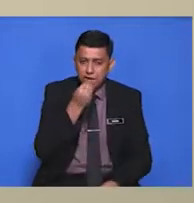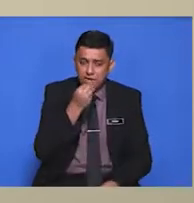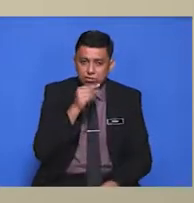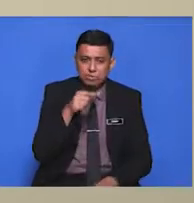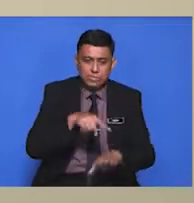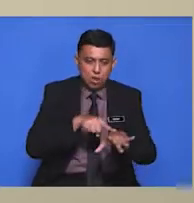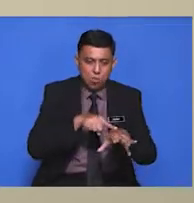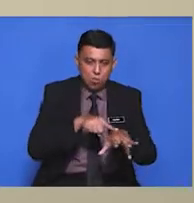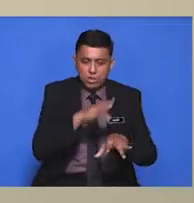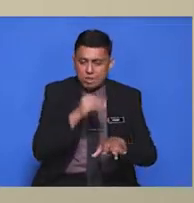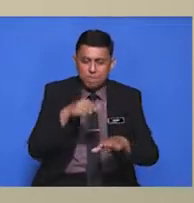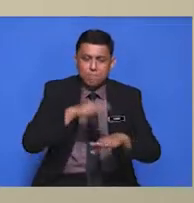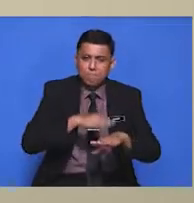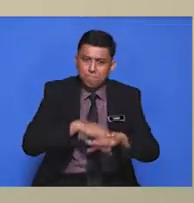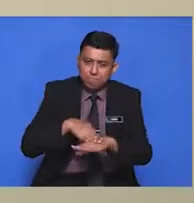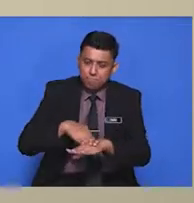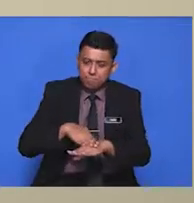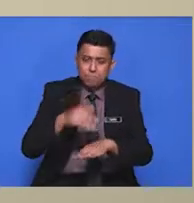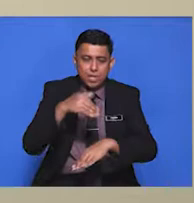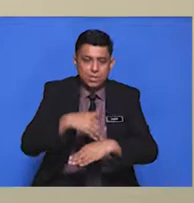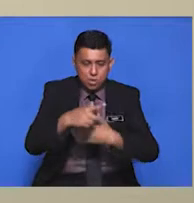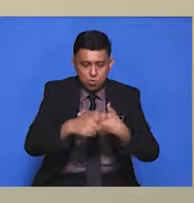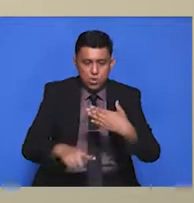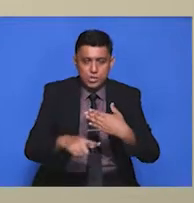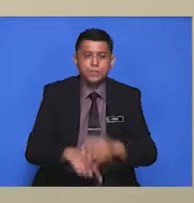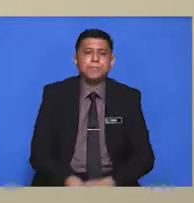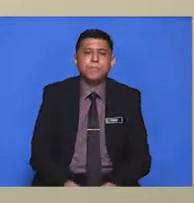dalut yang dah ditampalnya pada luka tersebut.